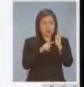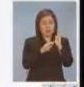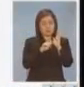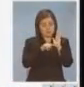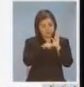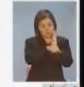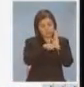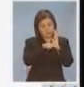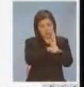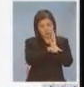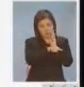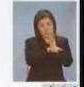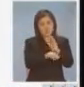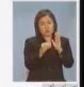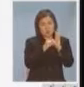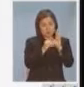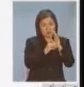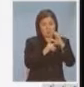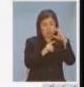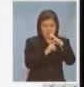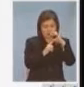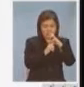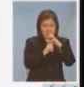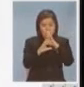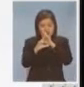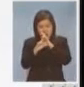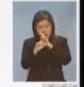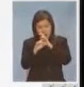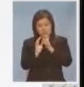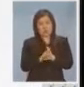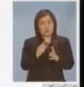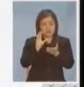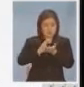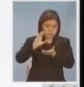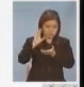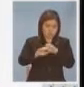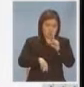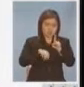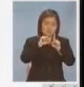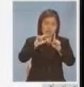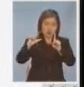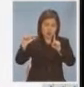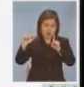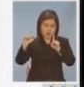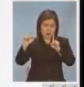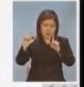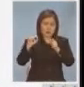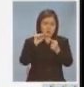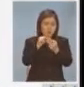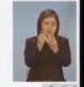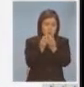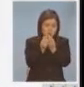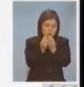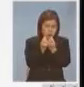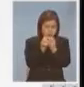าระยองความยาวประมาณ221กิโลเมตรใช้เงินประมาณ1แสนล้านบาทค่ะท่านประธานตรงนี้เป็นตัวเลข